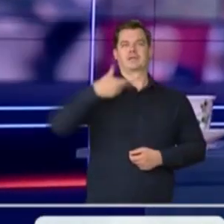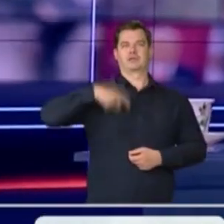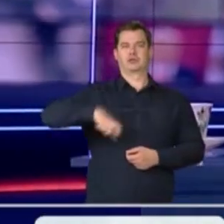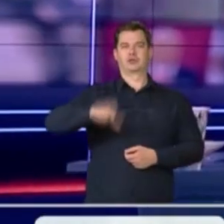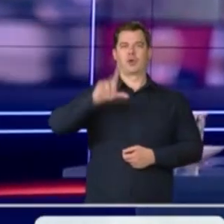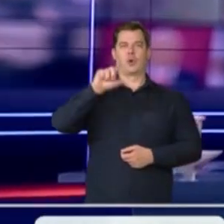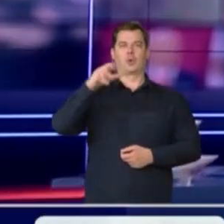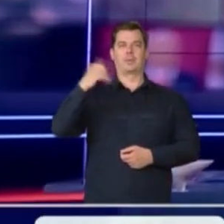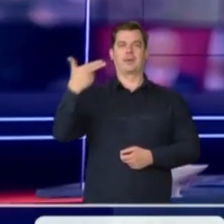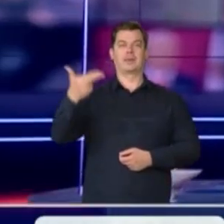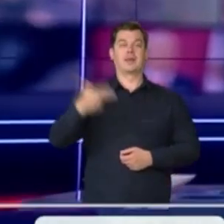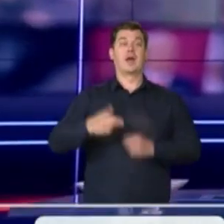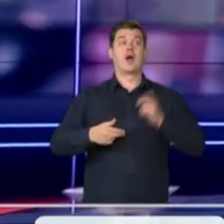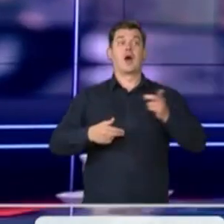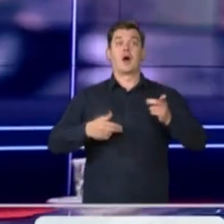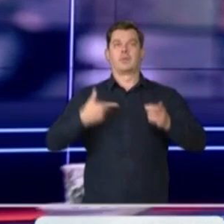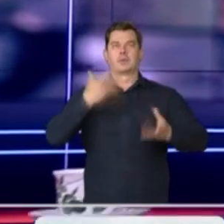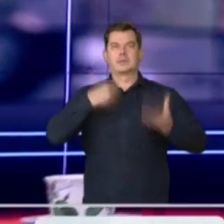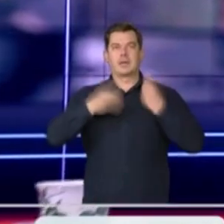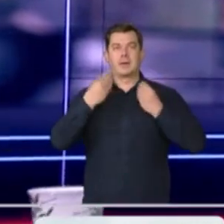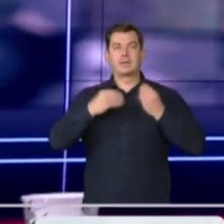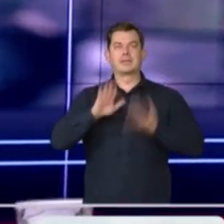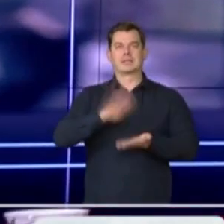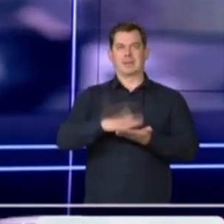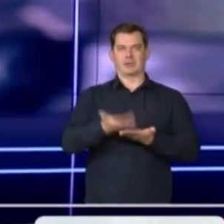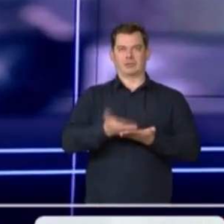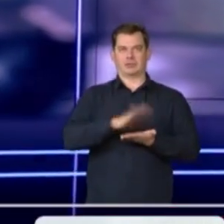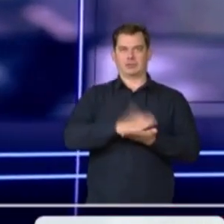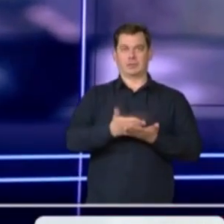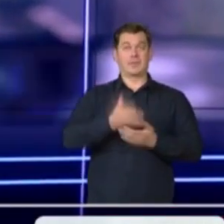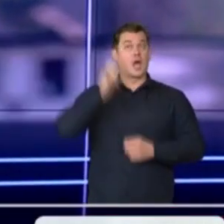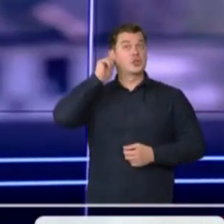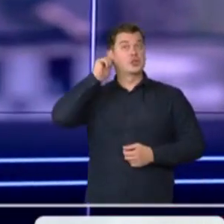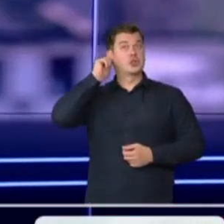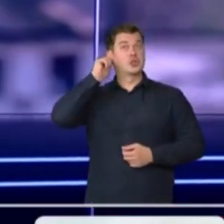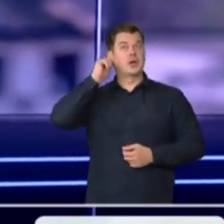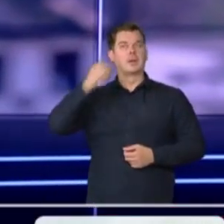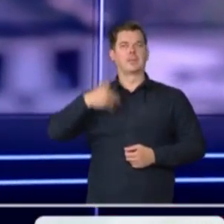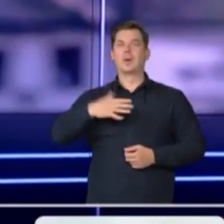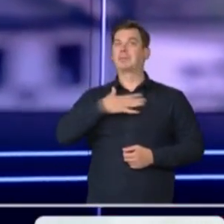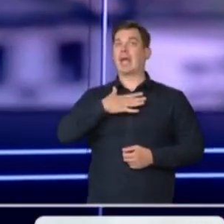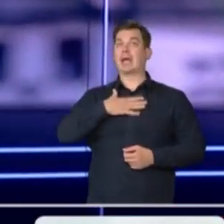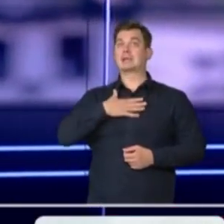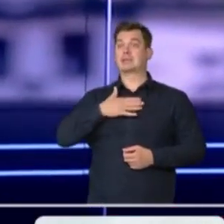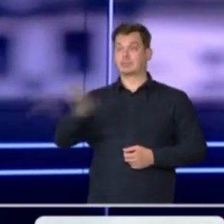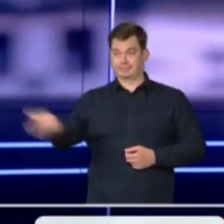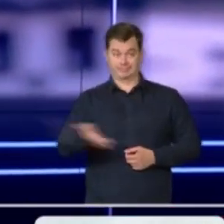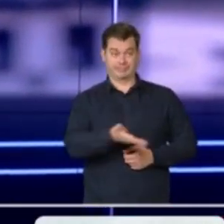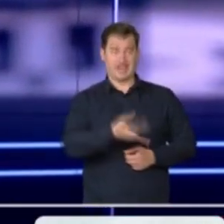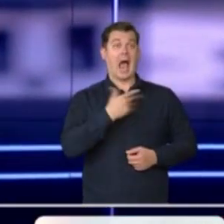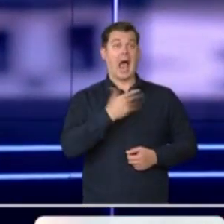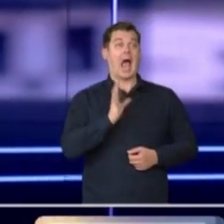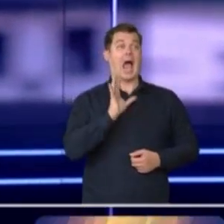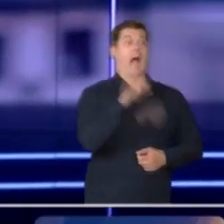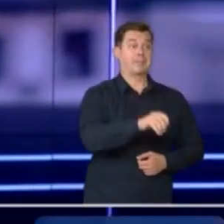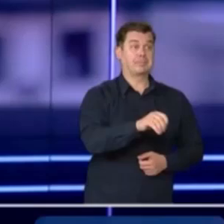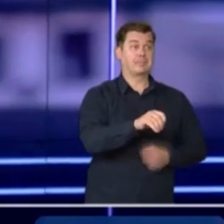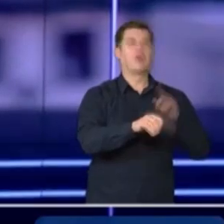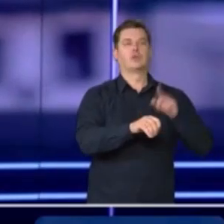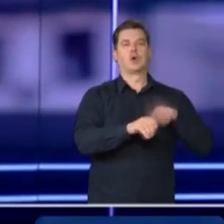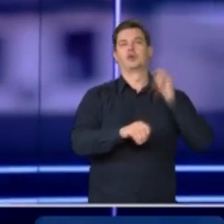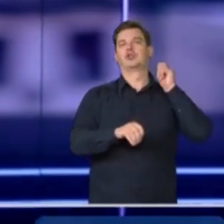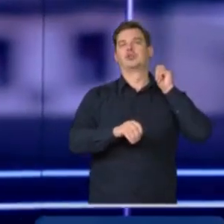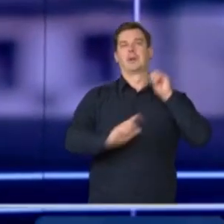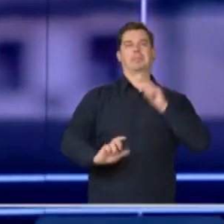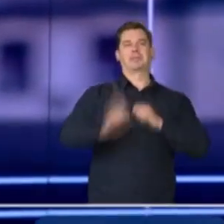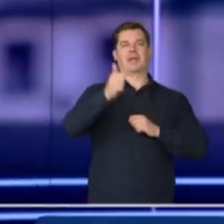Lubelskiej. Jedną z zabaw było na przykład smażenie placków. Dziewczęta wpuszczały do izby psa, a której placek został chwycony pierwszy, ta mogła liczyć